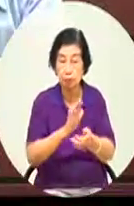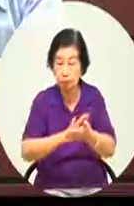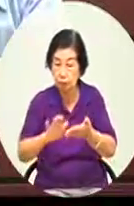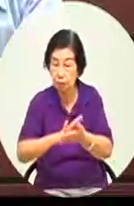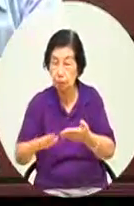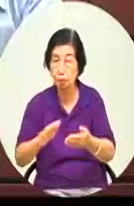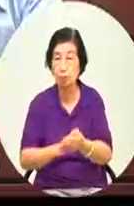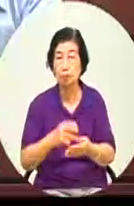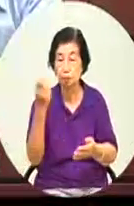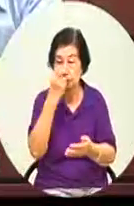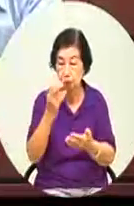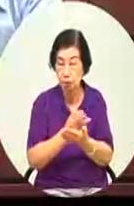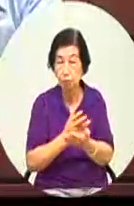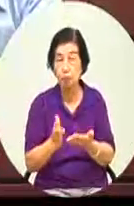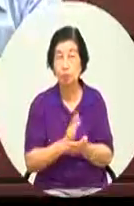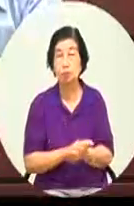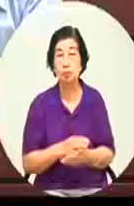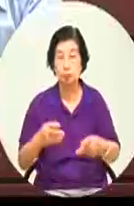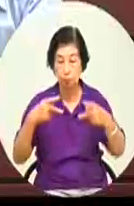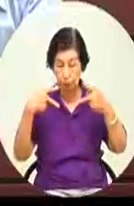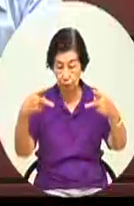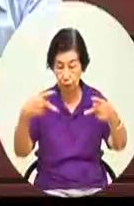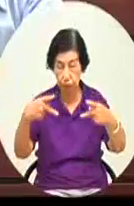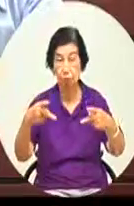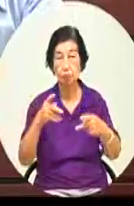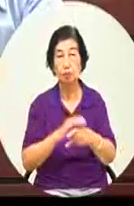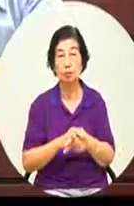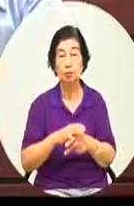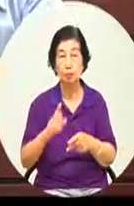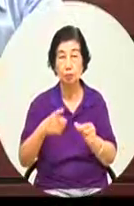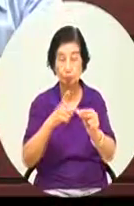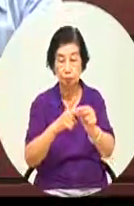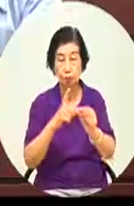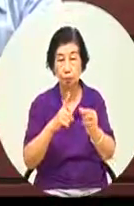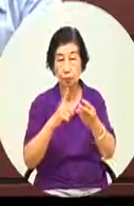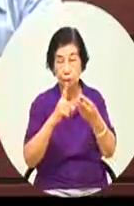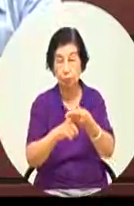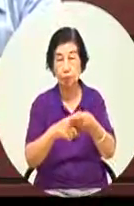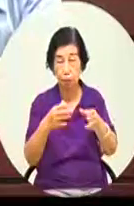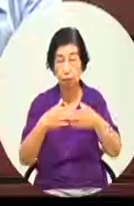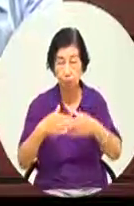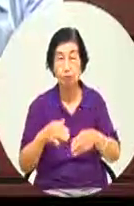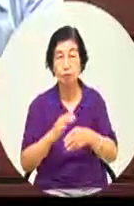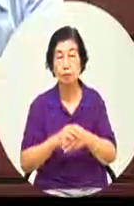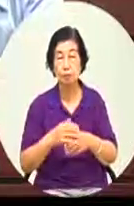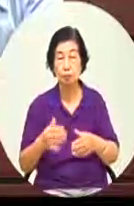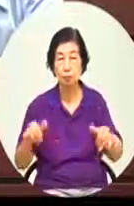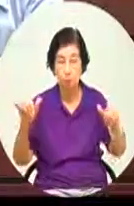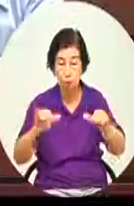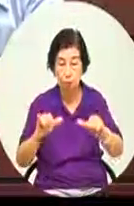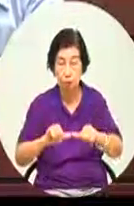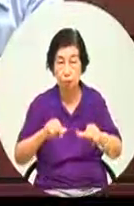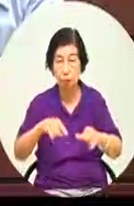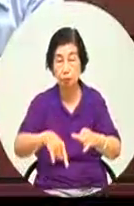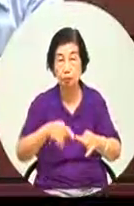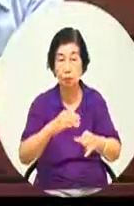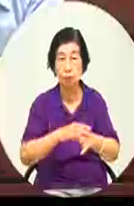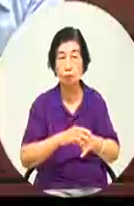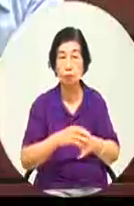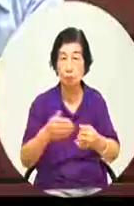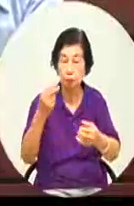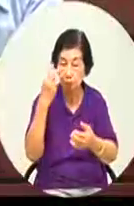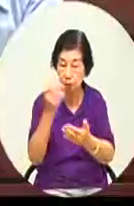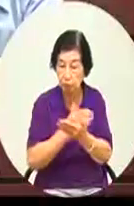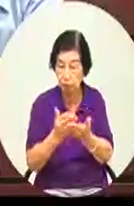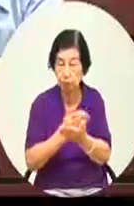由捷运局这边来主政，他们会送所谓的交通冲击评估，这个冲击评估里面送到交通局，会针对他